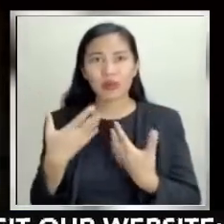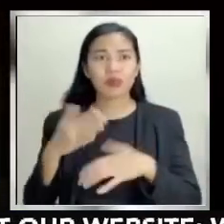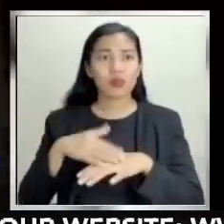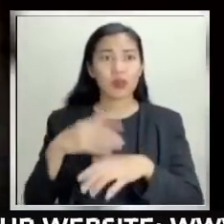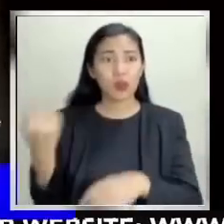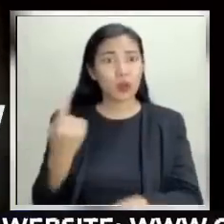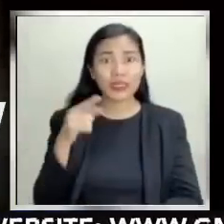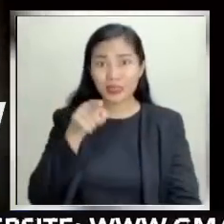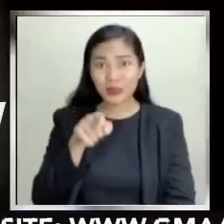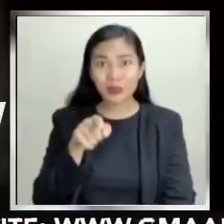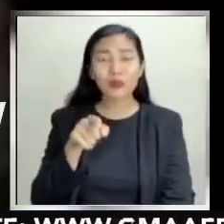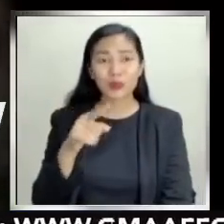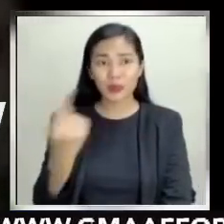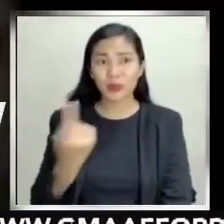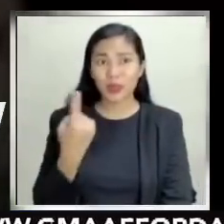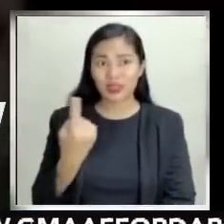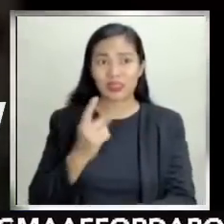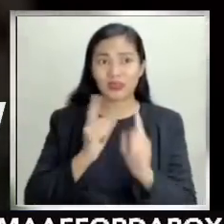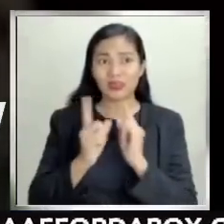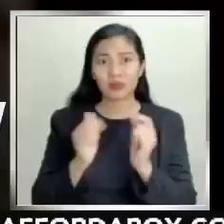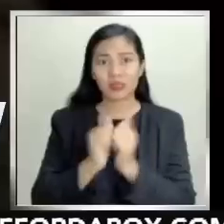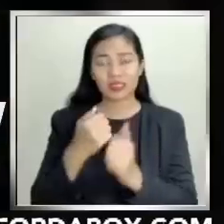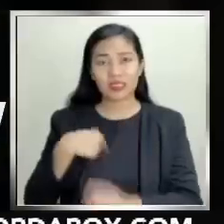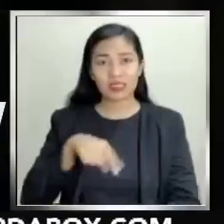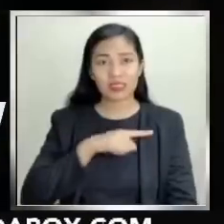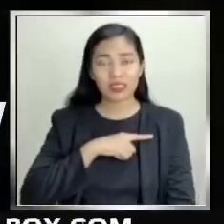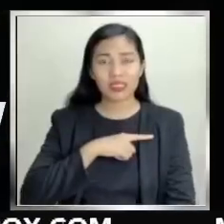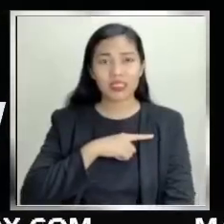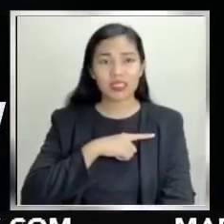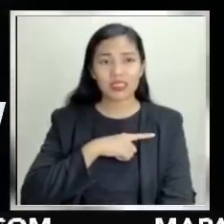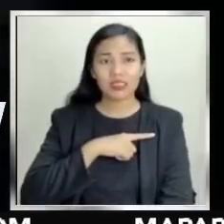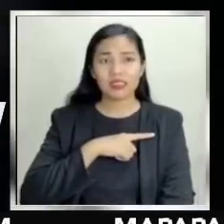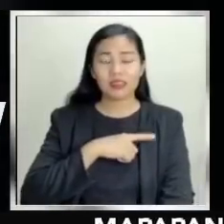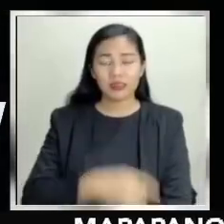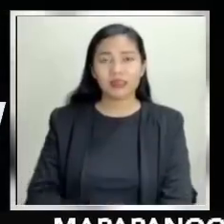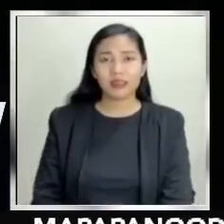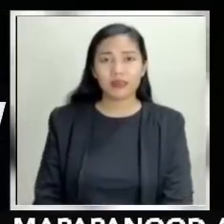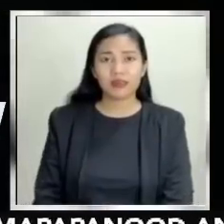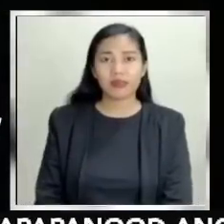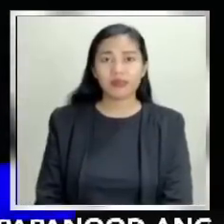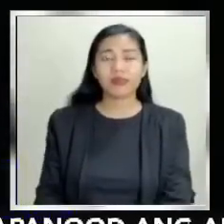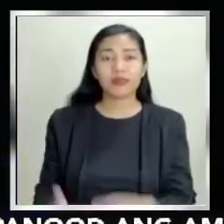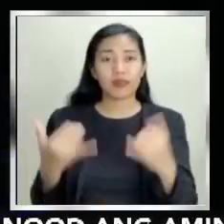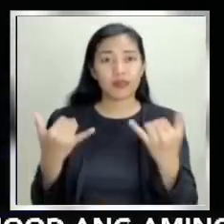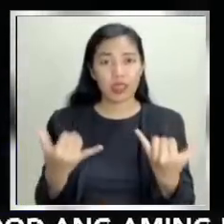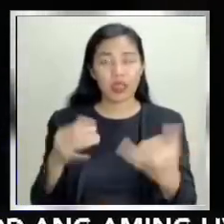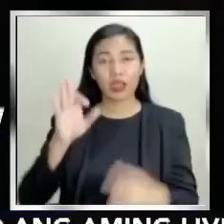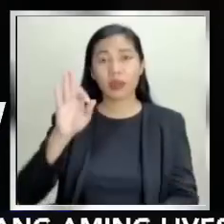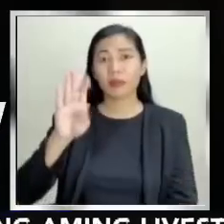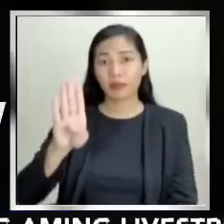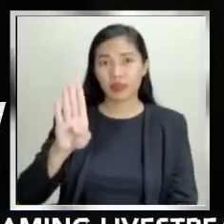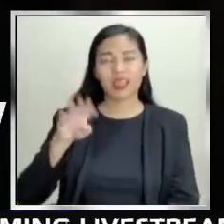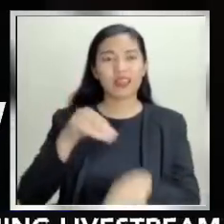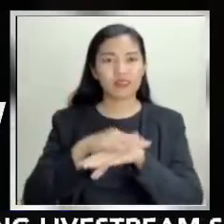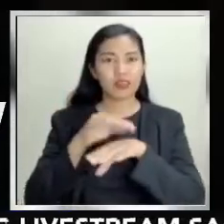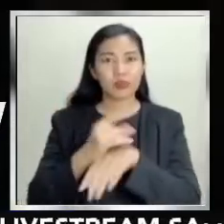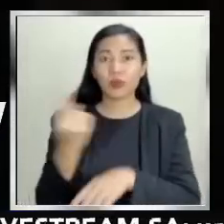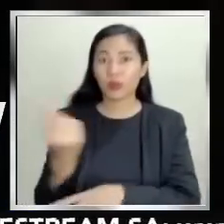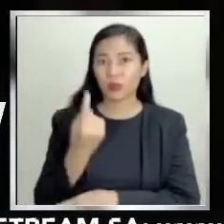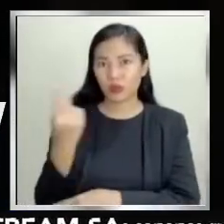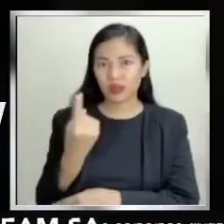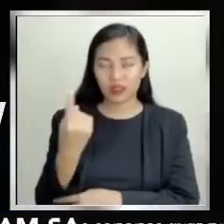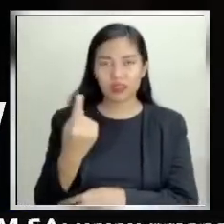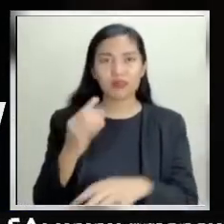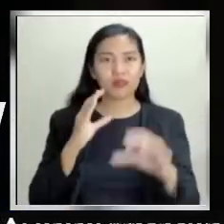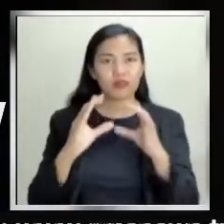eh. Kayo pa lang po yung nakausap namin. Sa ngayon, abiso sa Facebook pa lang daw ang kanilang natatanggap na komunikasyon mula sa Philippine